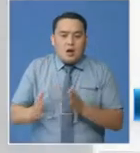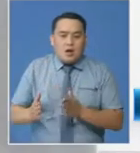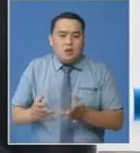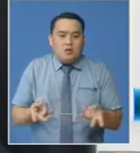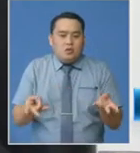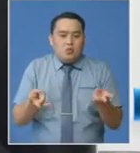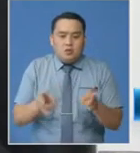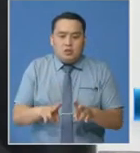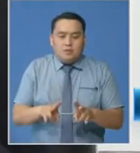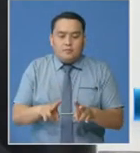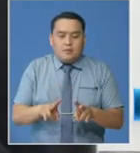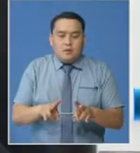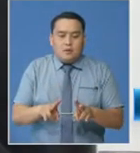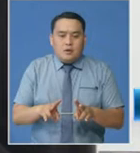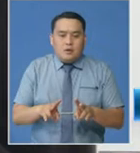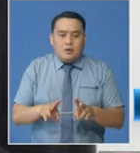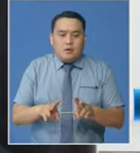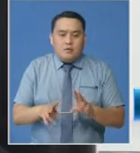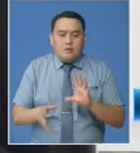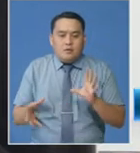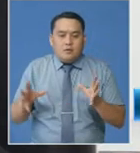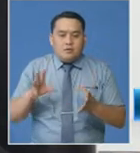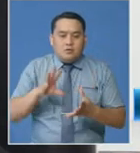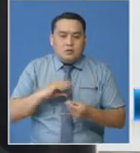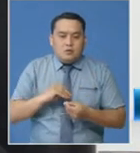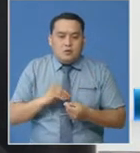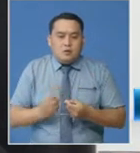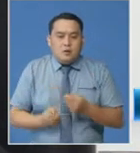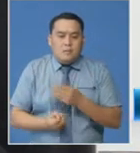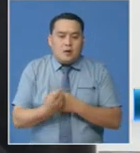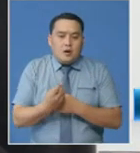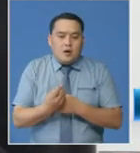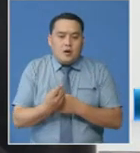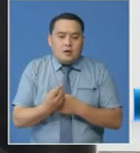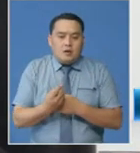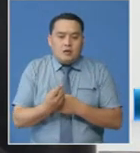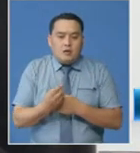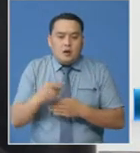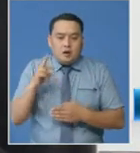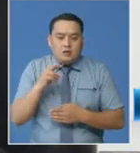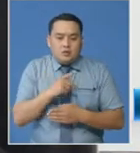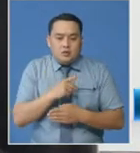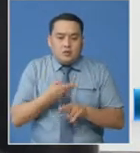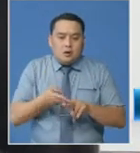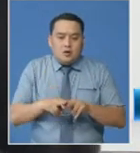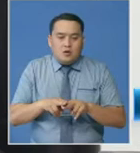нужны. Это все, в конце концов, проявление чего? Идолопоклонство или ширка. А ширк